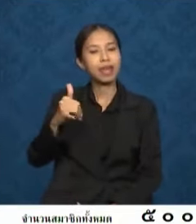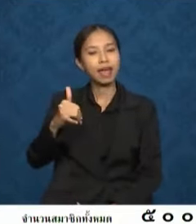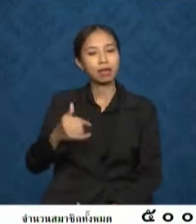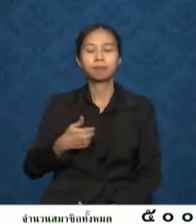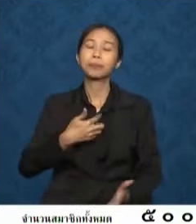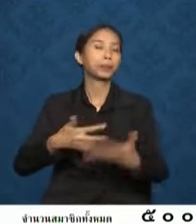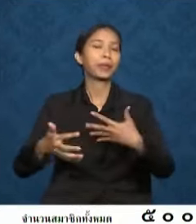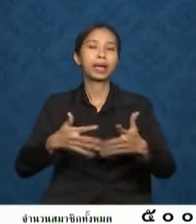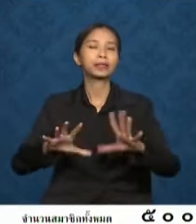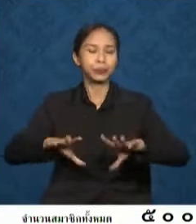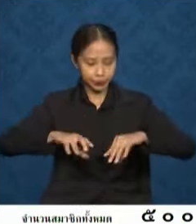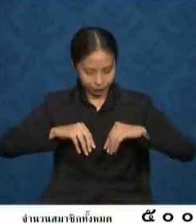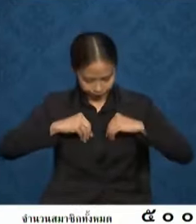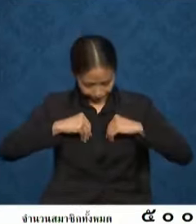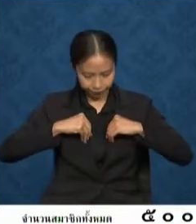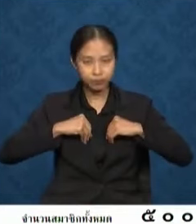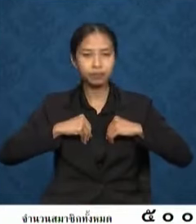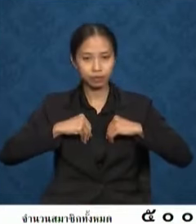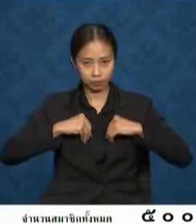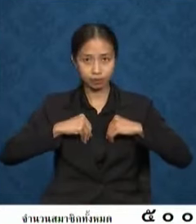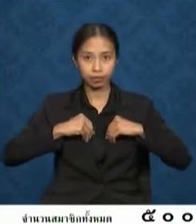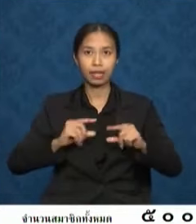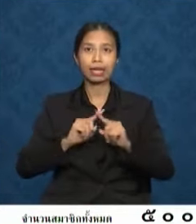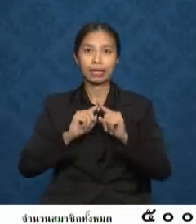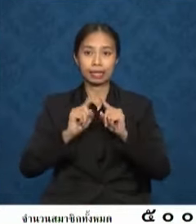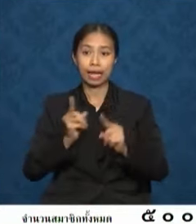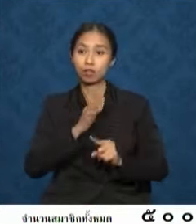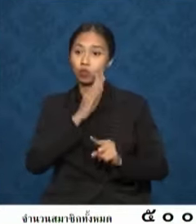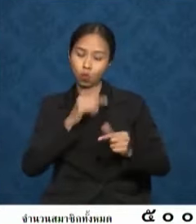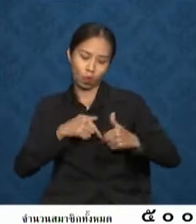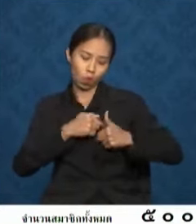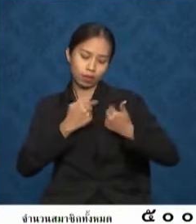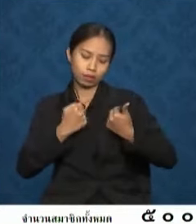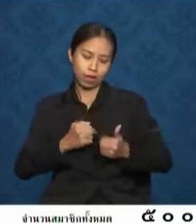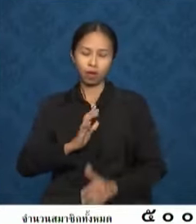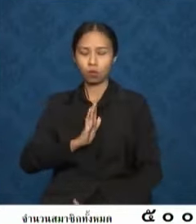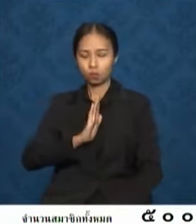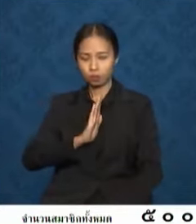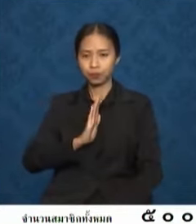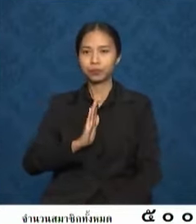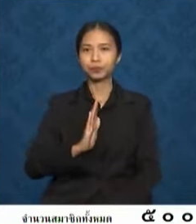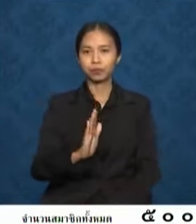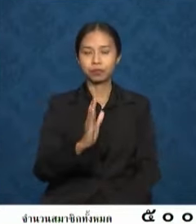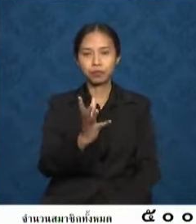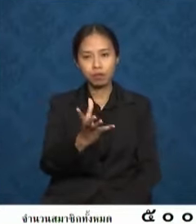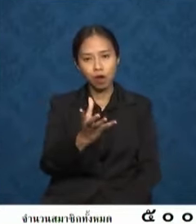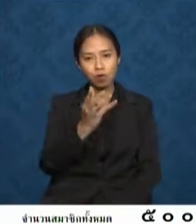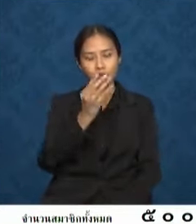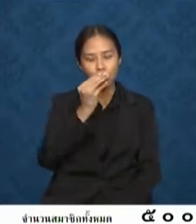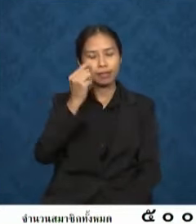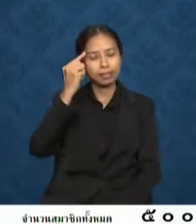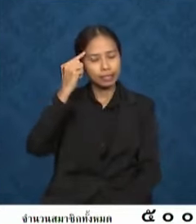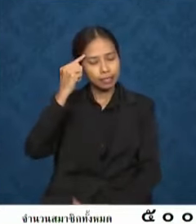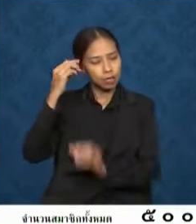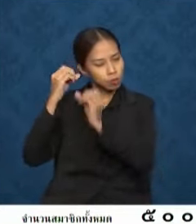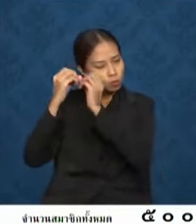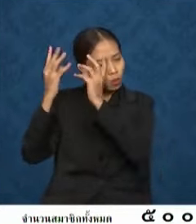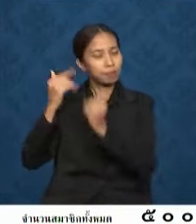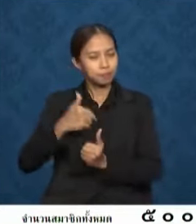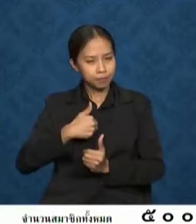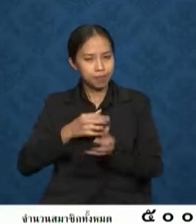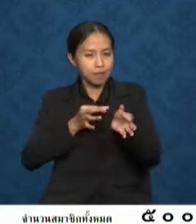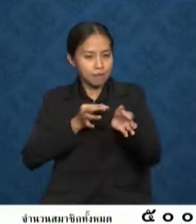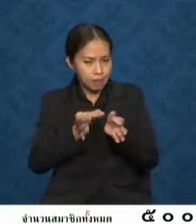น้อมรับครับแต่ถ้าฟังด้วยใจที่เป็นกลางแลฟังแล้วคิดตามในสิ่งที่ผมพยายามจะ